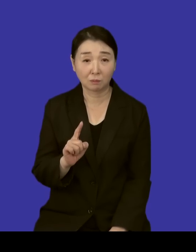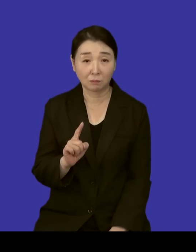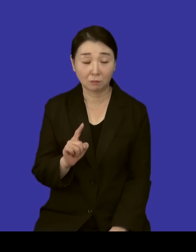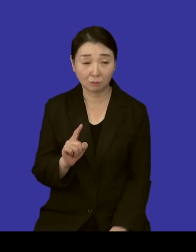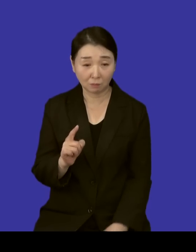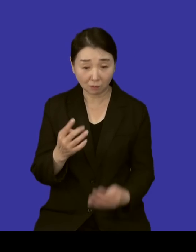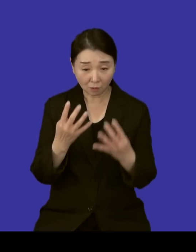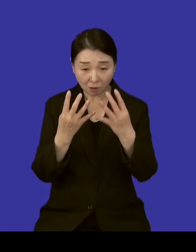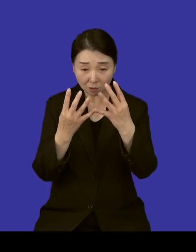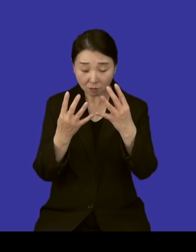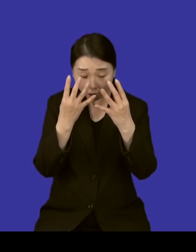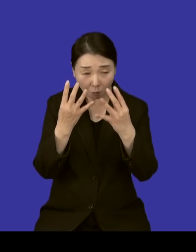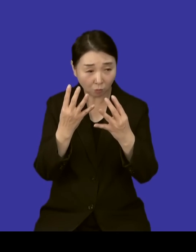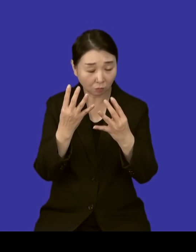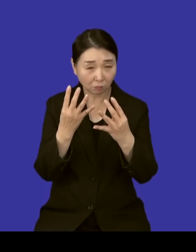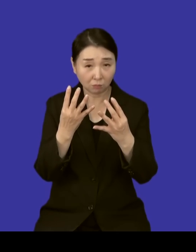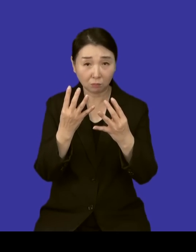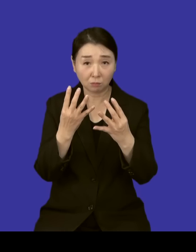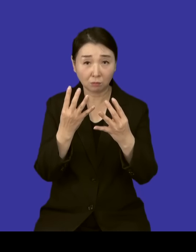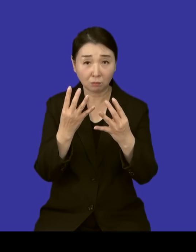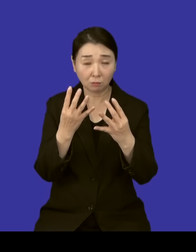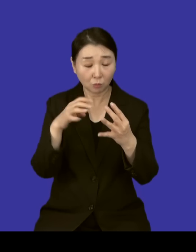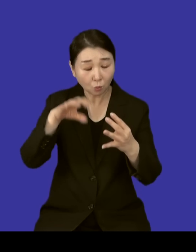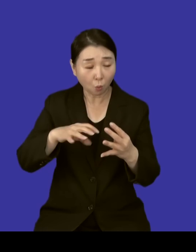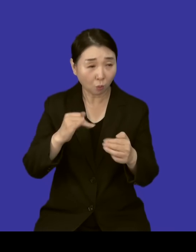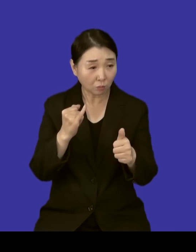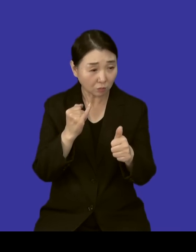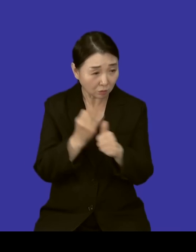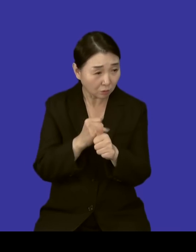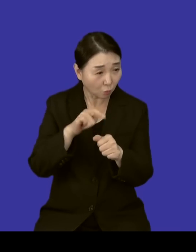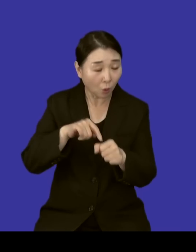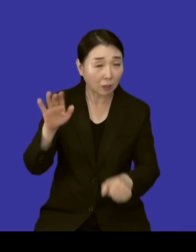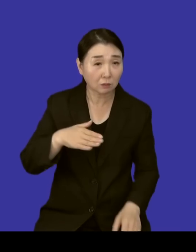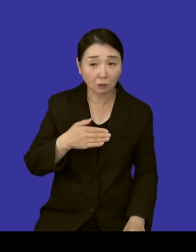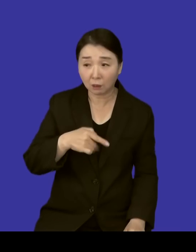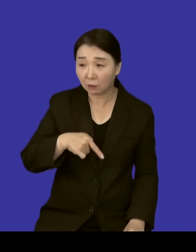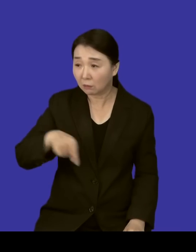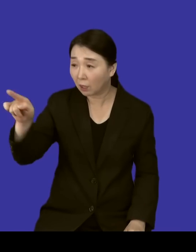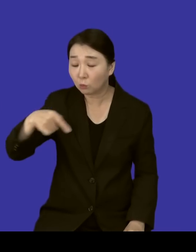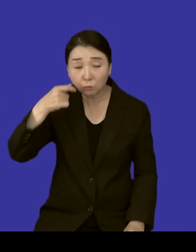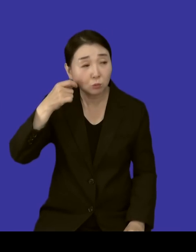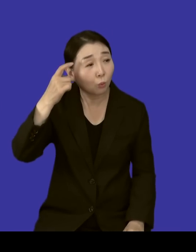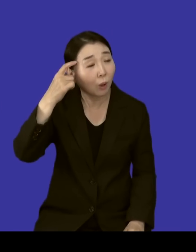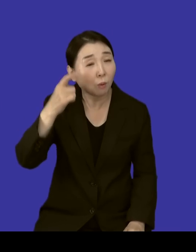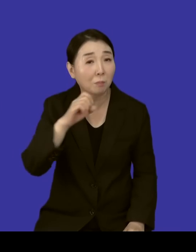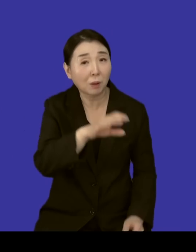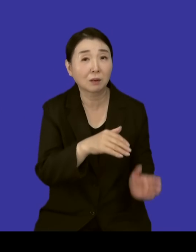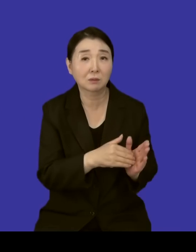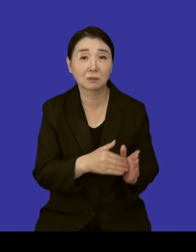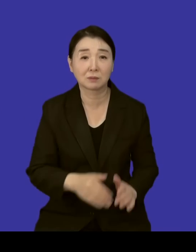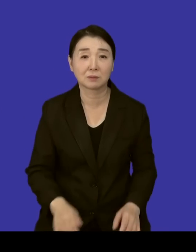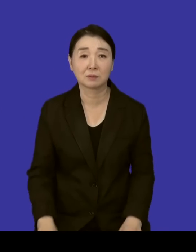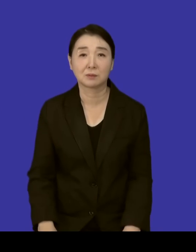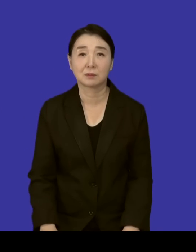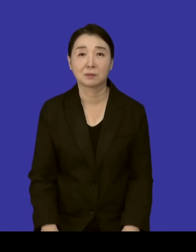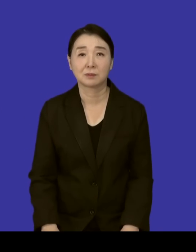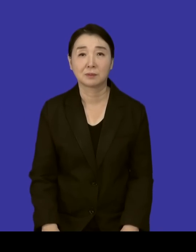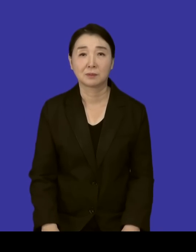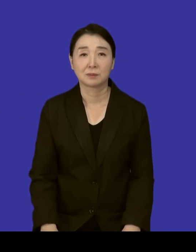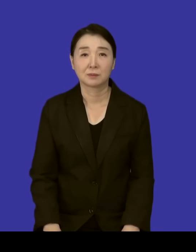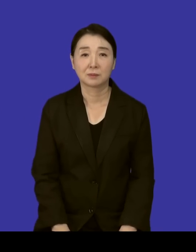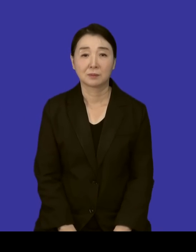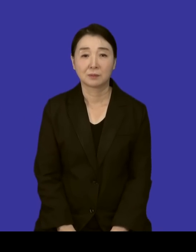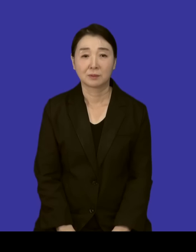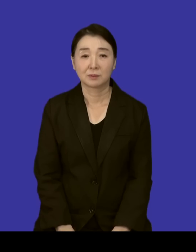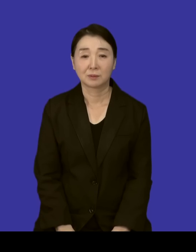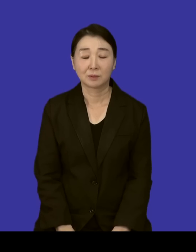것도 아닌데 아니 내가 왜 못 나갔다 오냐고 그렇게 말을 하고 나는데 이제 너무 이제